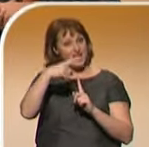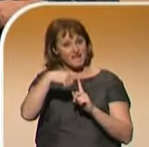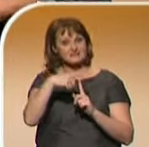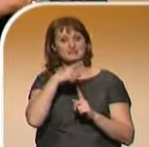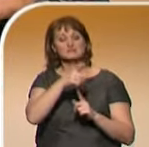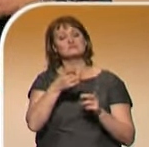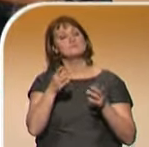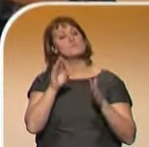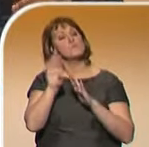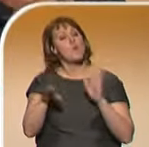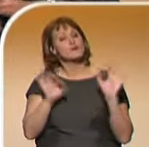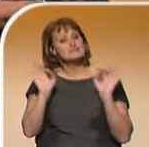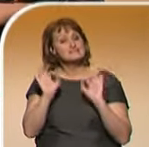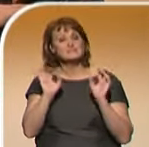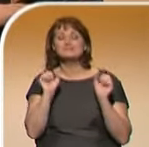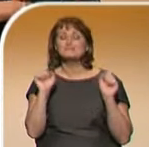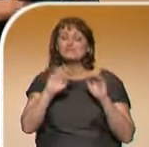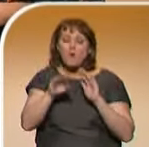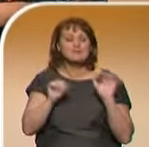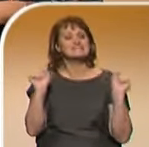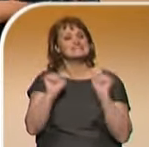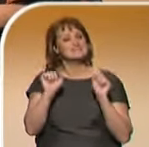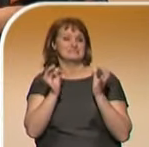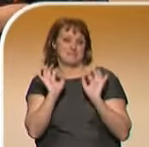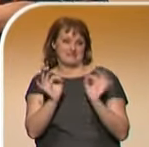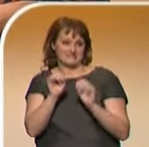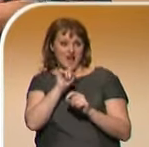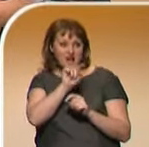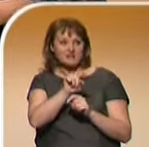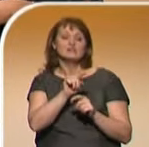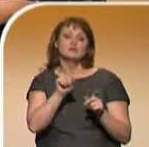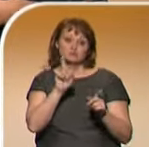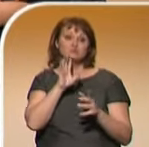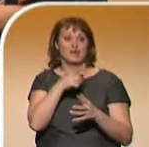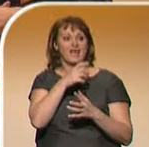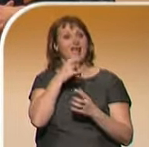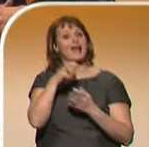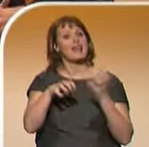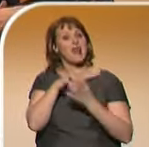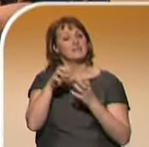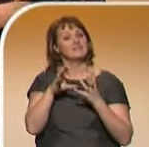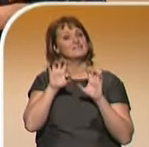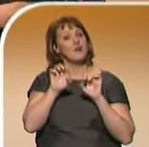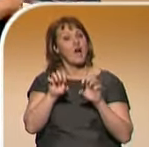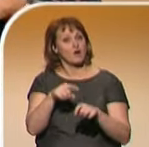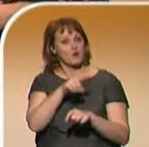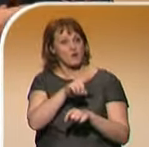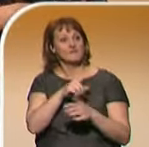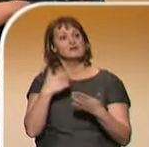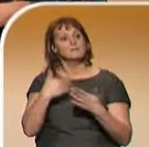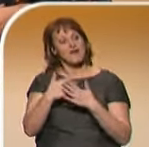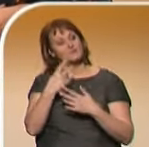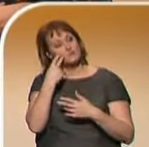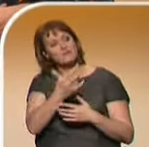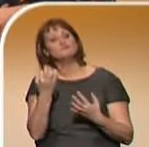podzimní speciality, budou třeba i tvarohové knedlíky, tak já si myslím, že nejvyšší čas se podívat, jak Michal ve svých přípravách pokročil.